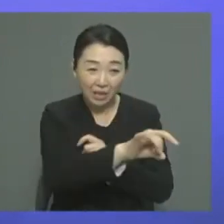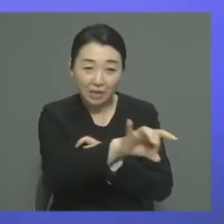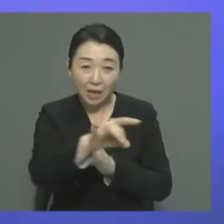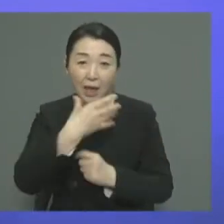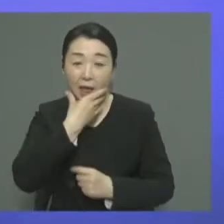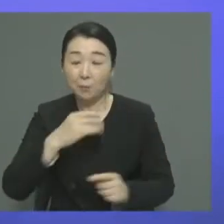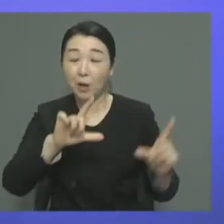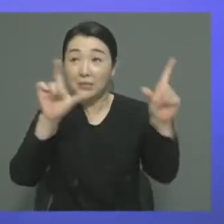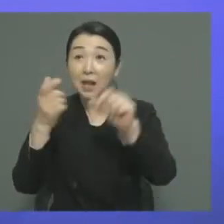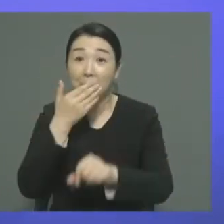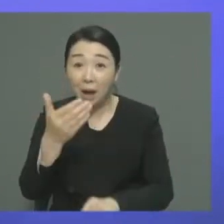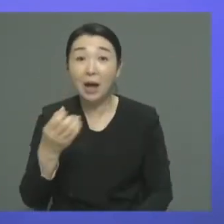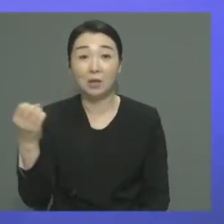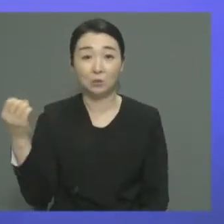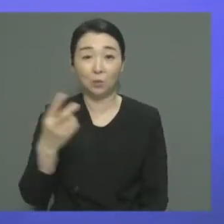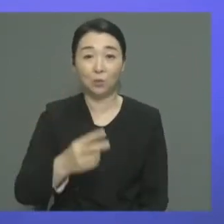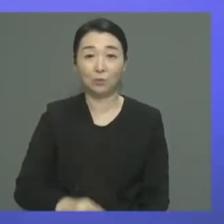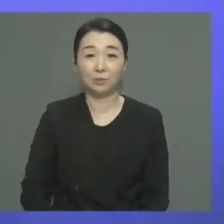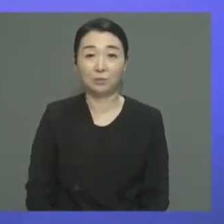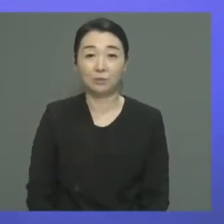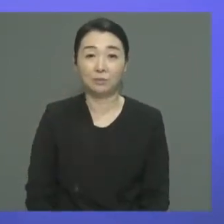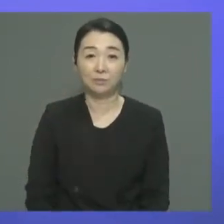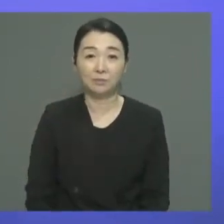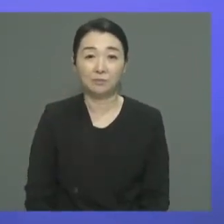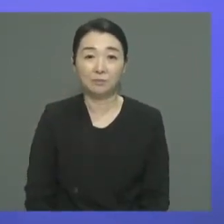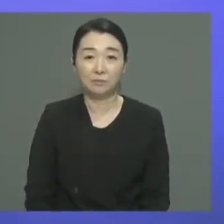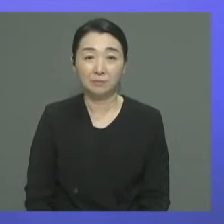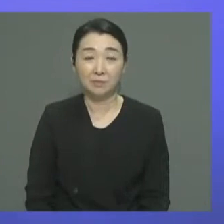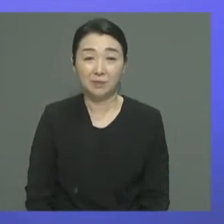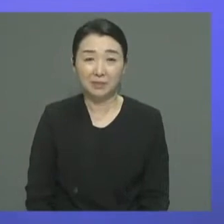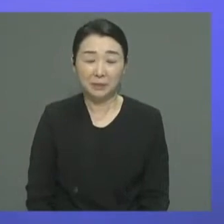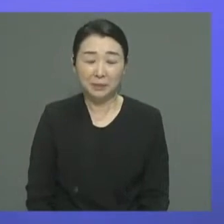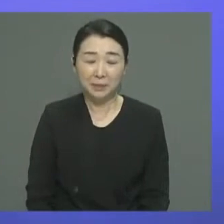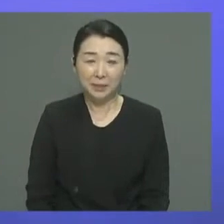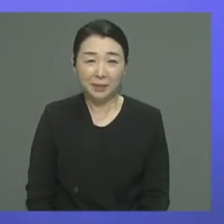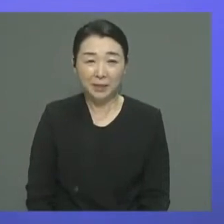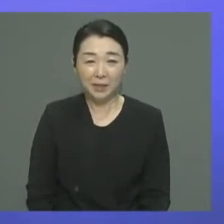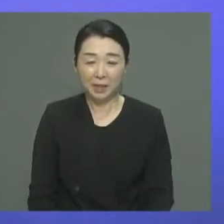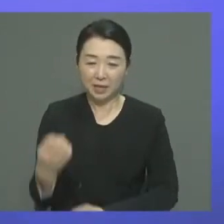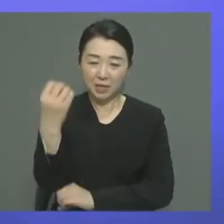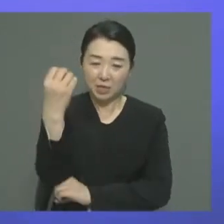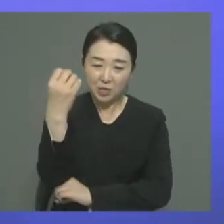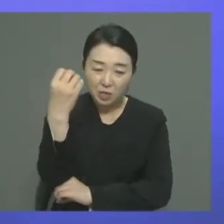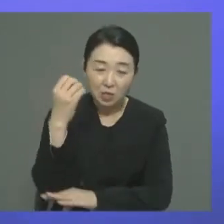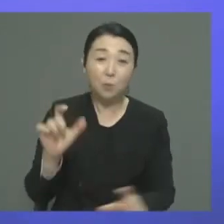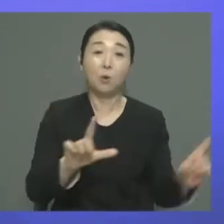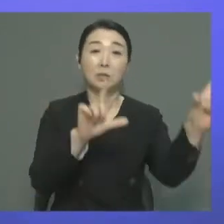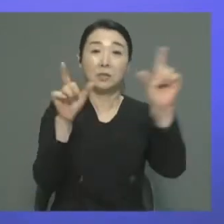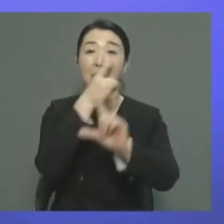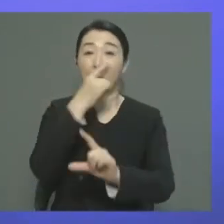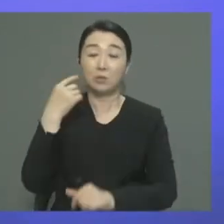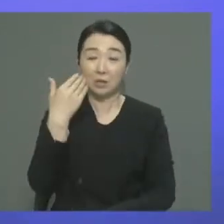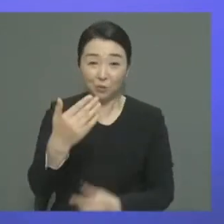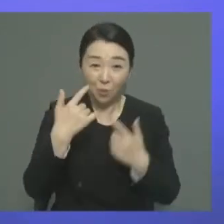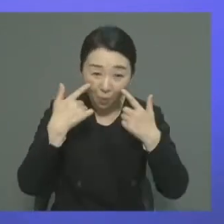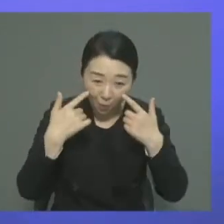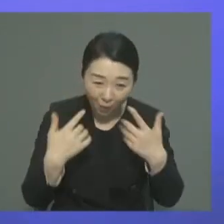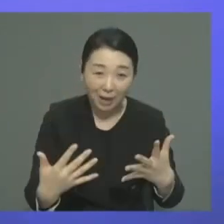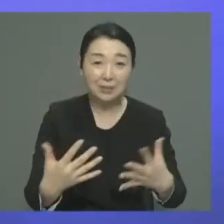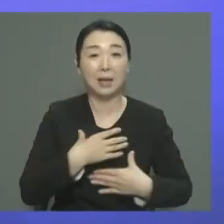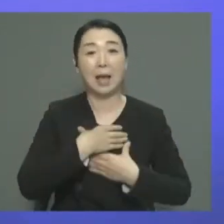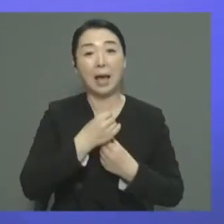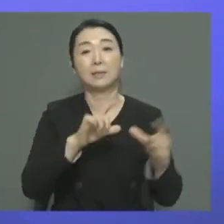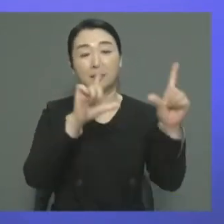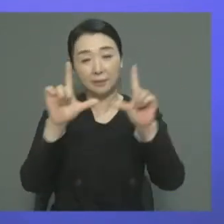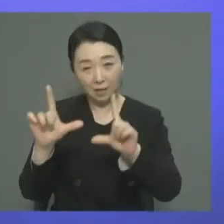가능한 그리고 최소한의 삶이 아니라 기본적인 삶이 보장되는 사회 로 확실하게 나아가겠습니다